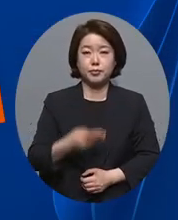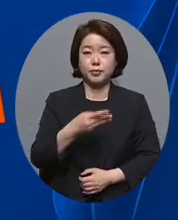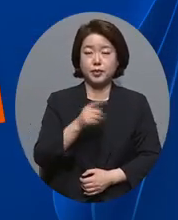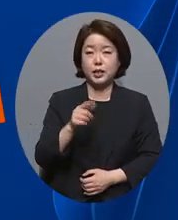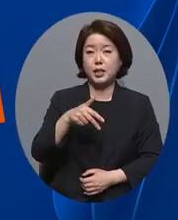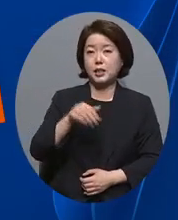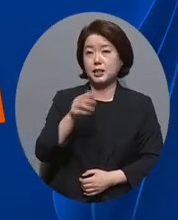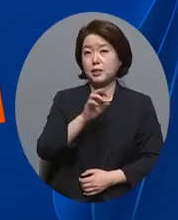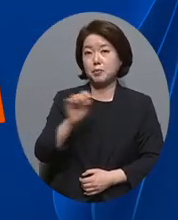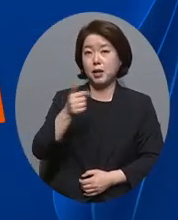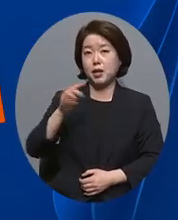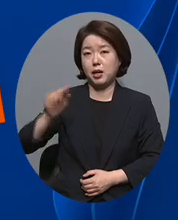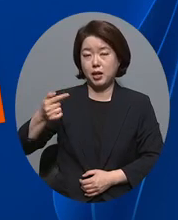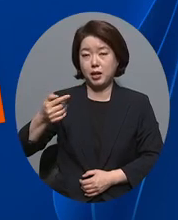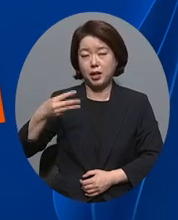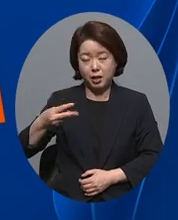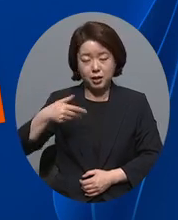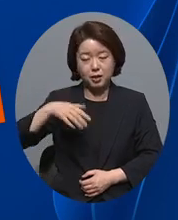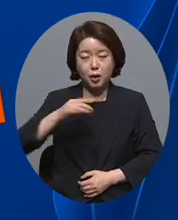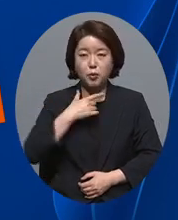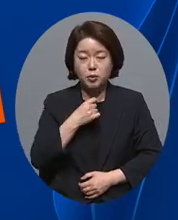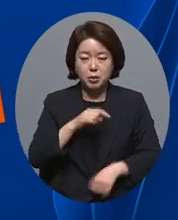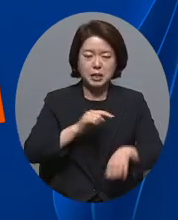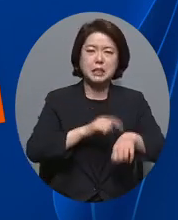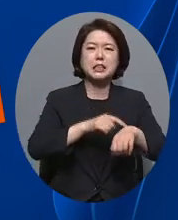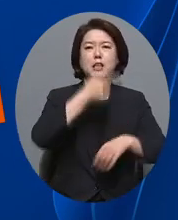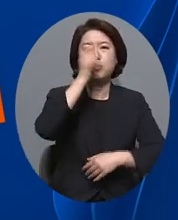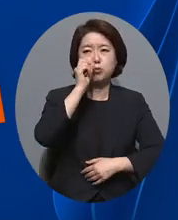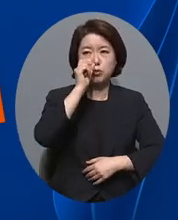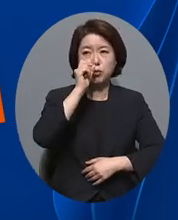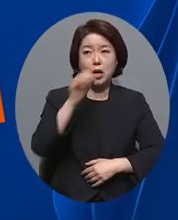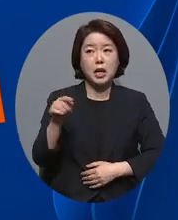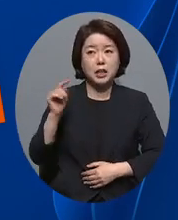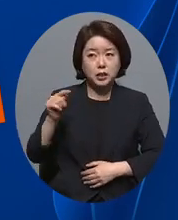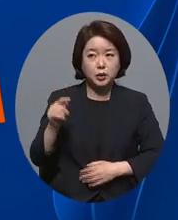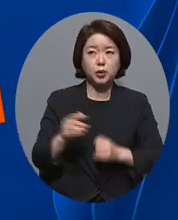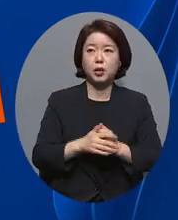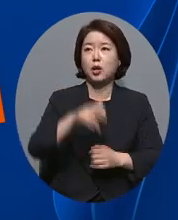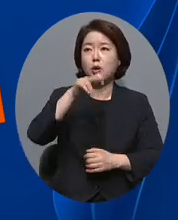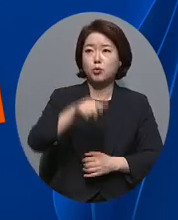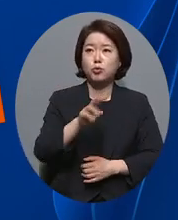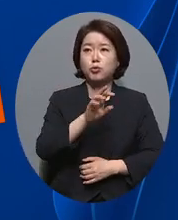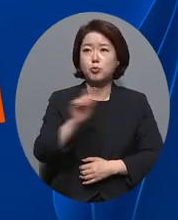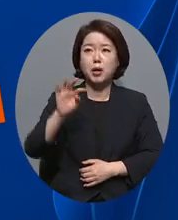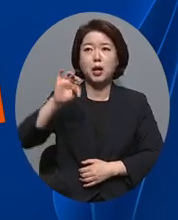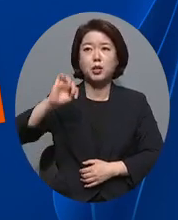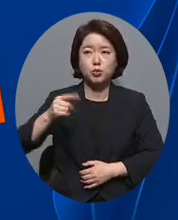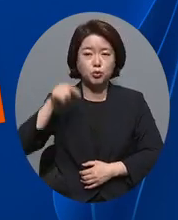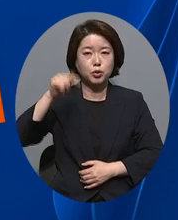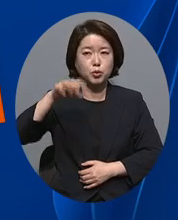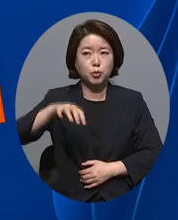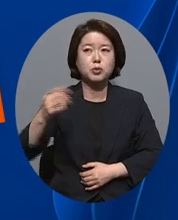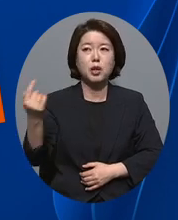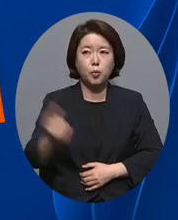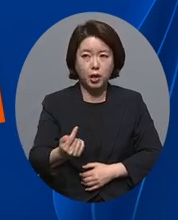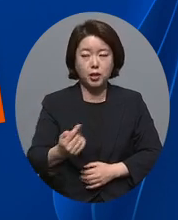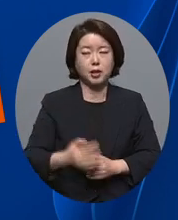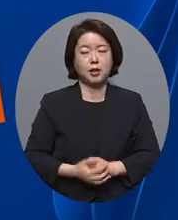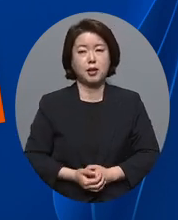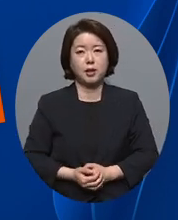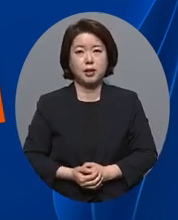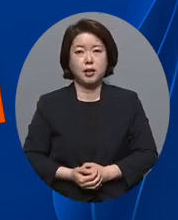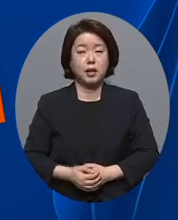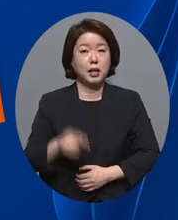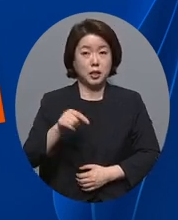타지마를 가고 싶었는데 시간이 없어서 타지마할의 전신인 후마윤에 왔다 이곳이 이제 후반을 얘기하는 겁니다